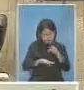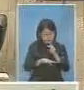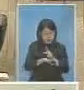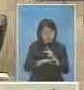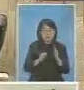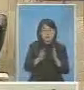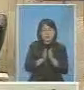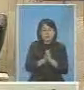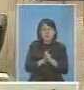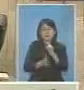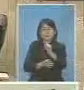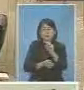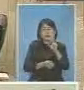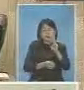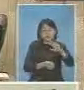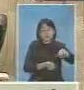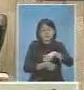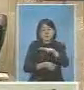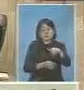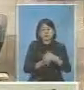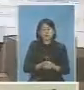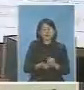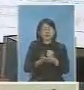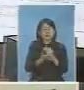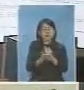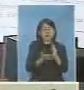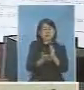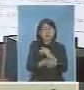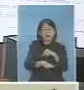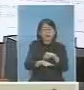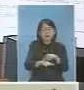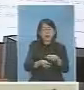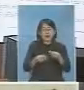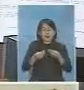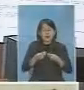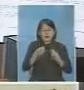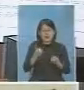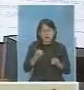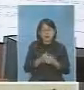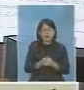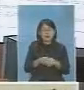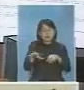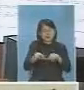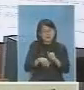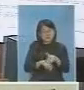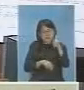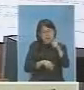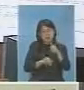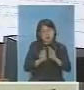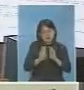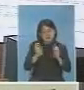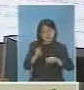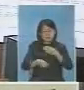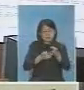าชิกที่ได้ให้ความกรุณาในการจัดสรรเวลาจนสุดท้ายแล้วก็ลงตัวในวันที่23กับ28นี่นะ